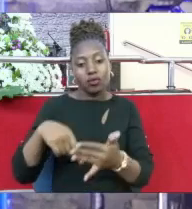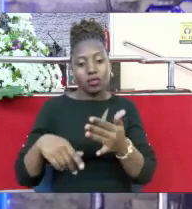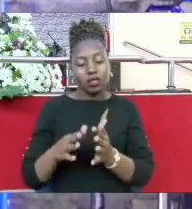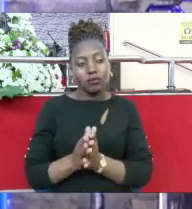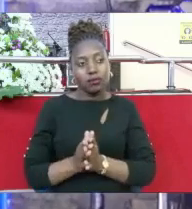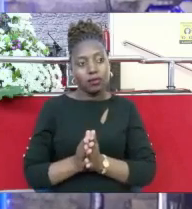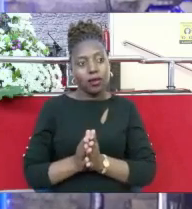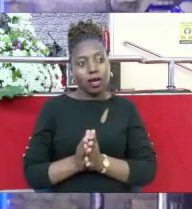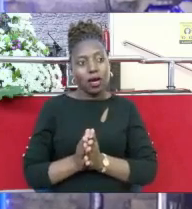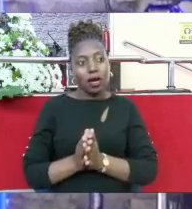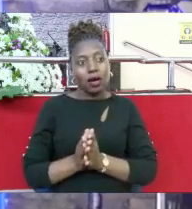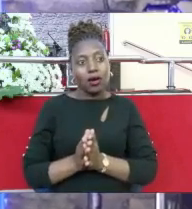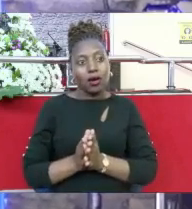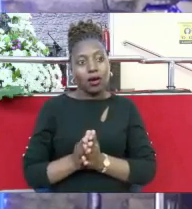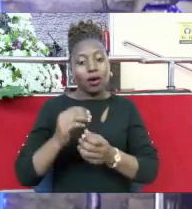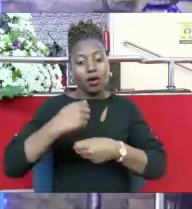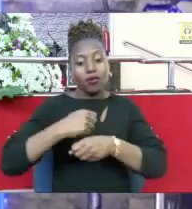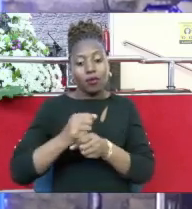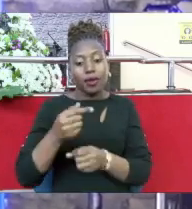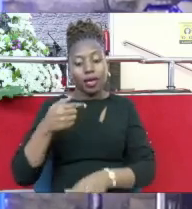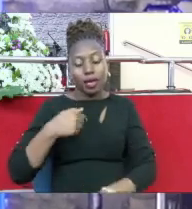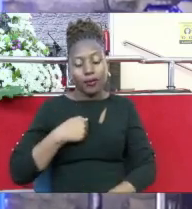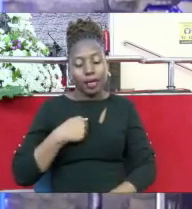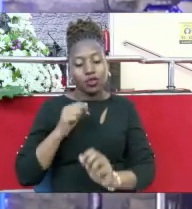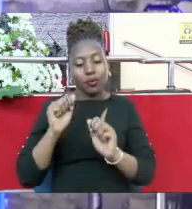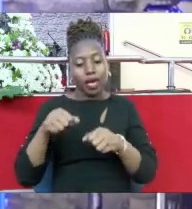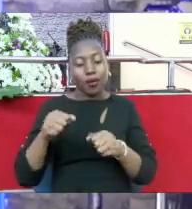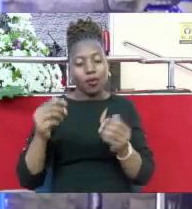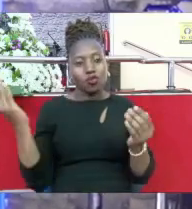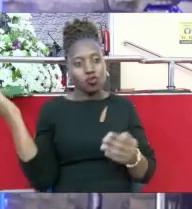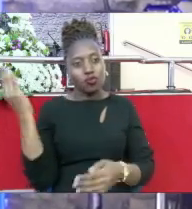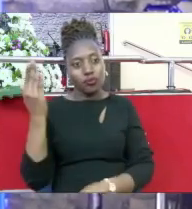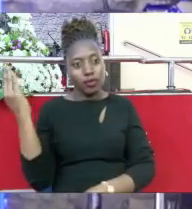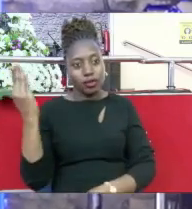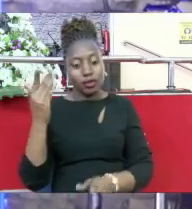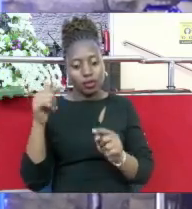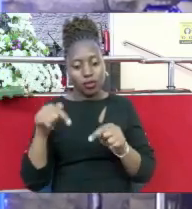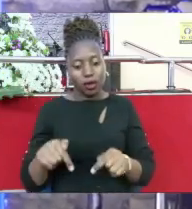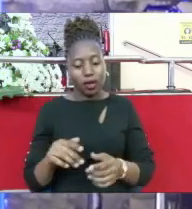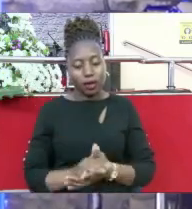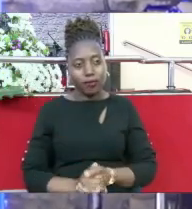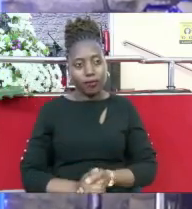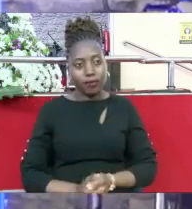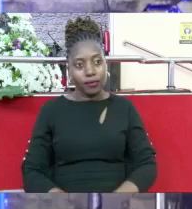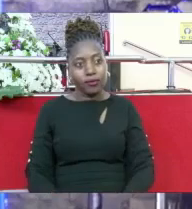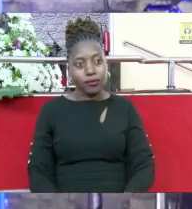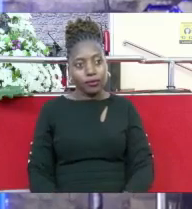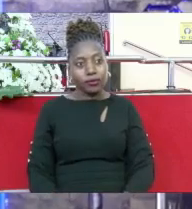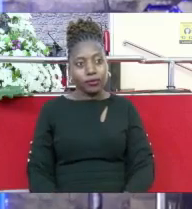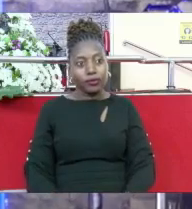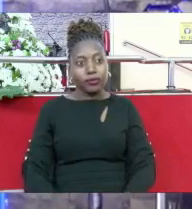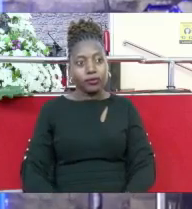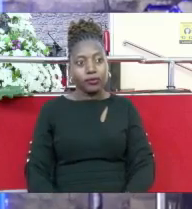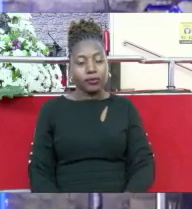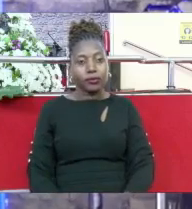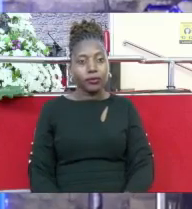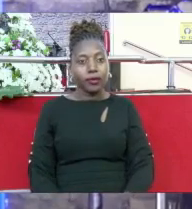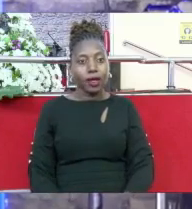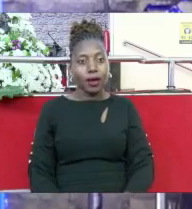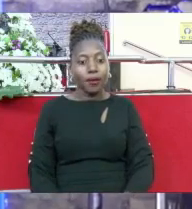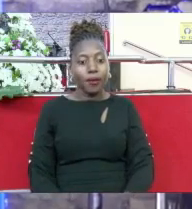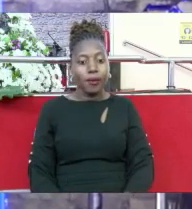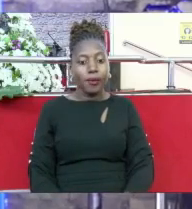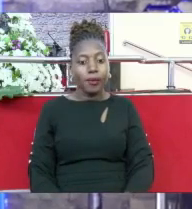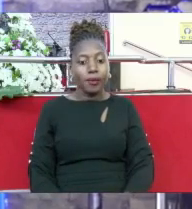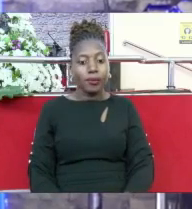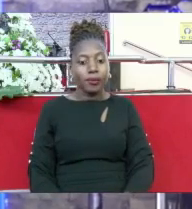putting me or making me be able to minister today. Nashukuru Mungu kwa sababu ya nafasi hii ya kuweza kuhudumu siku ya leo. I